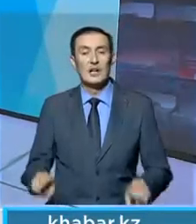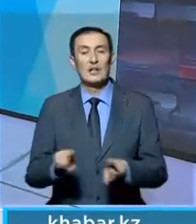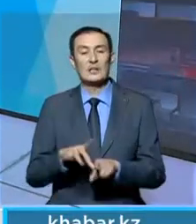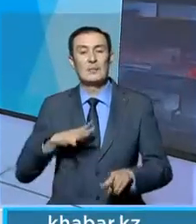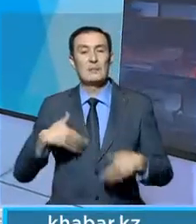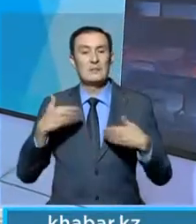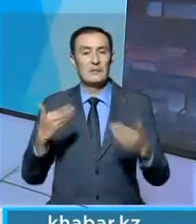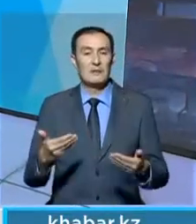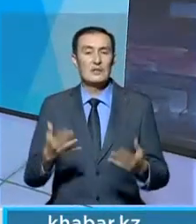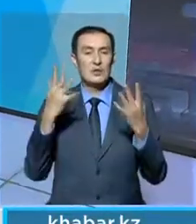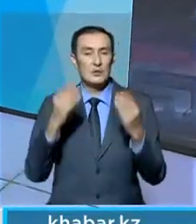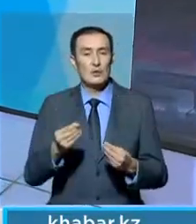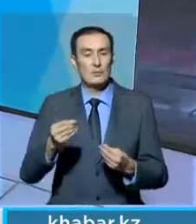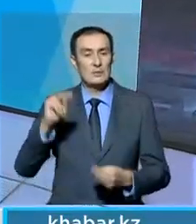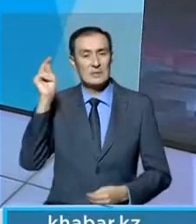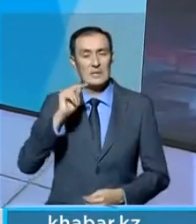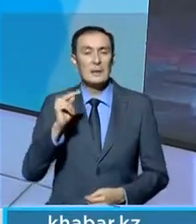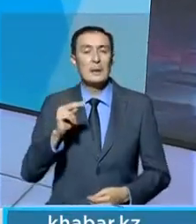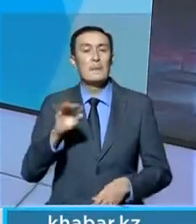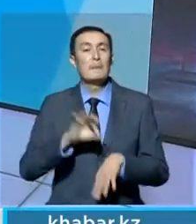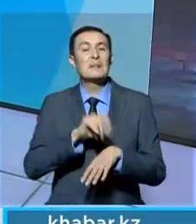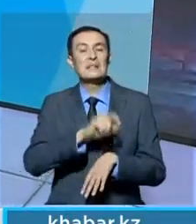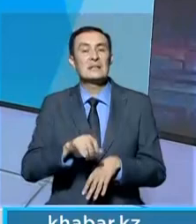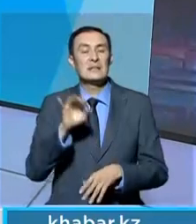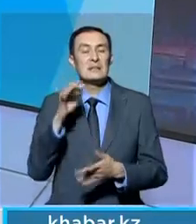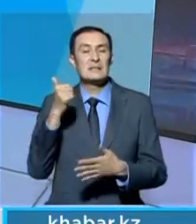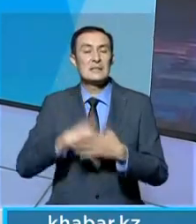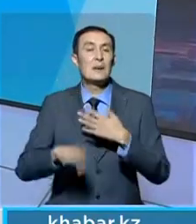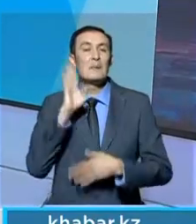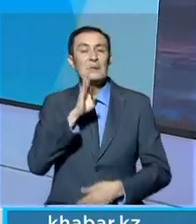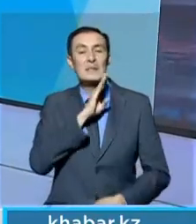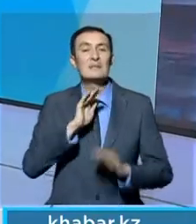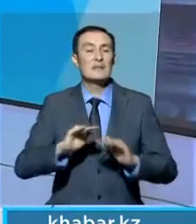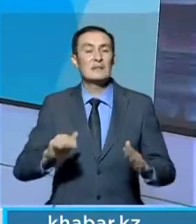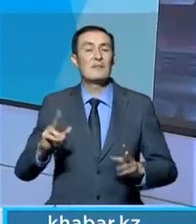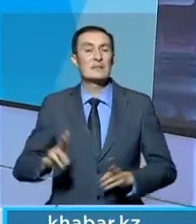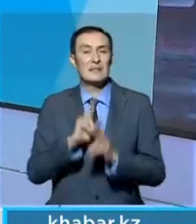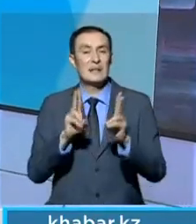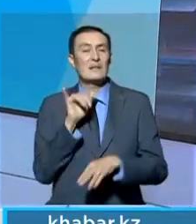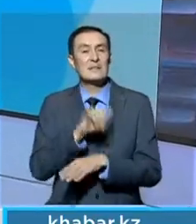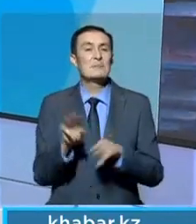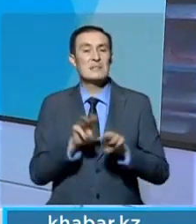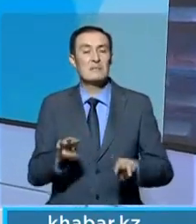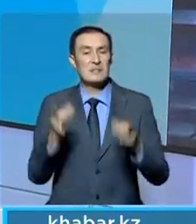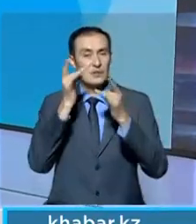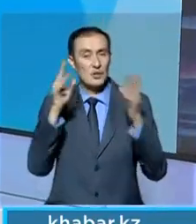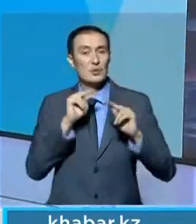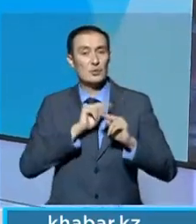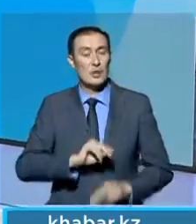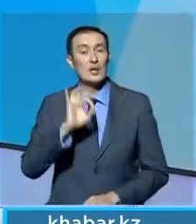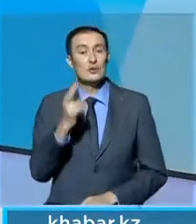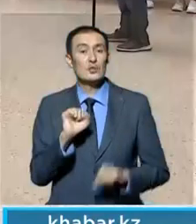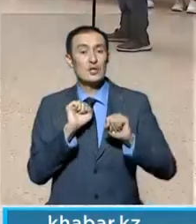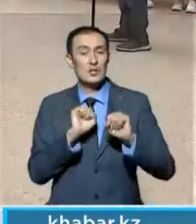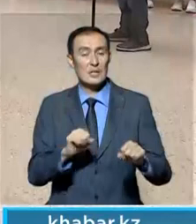остались без поздравлений. Сегодня с Днем знаний. Также пациенты Центра материнства и детства в Астане. Их навестили министры просвещения и труда